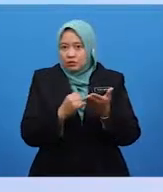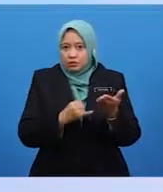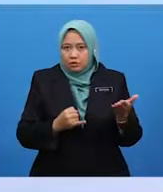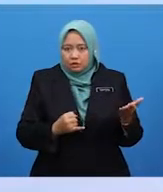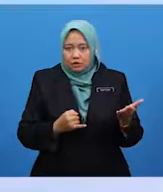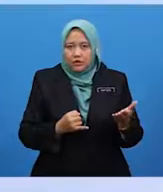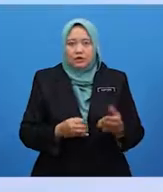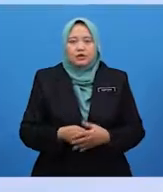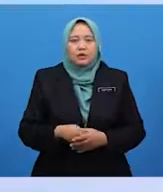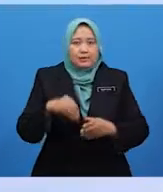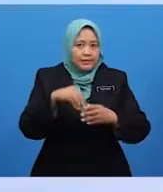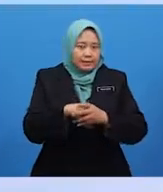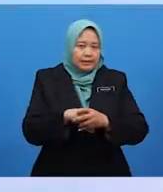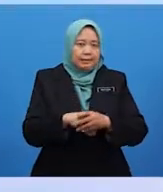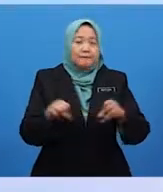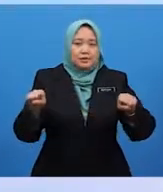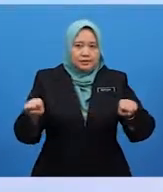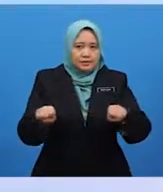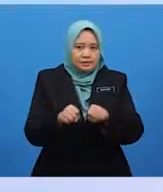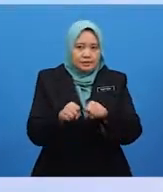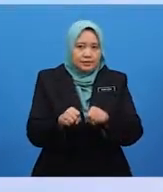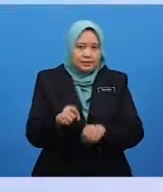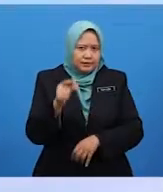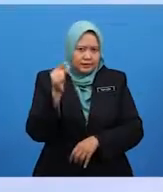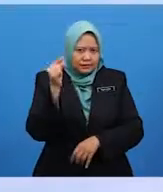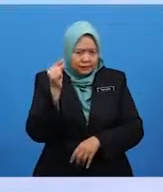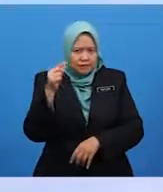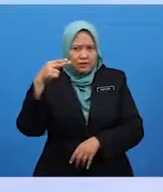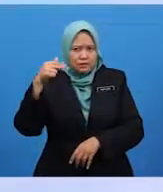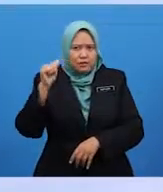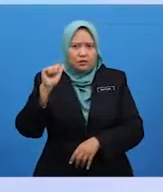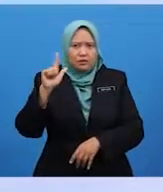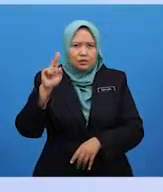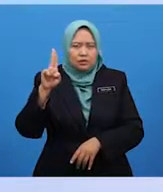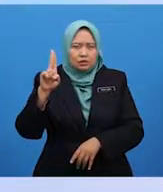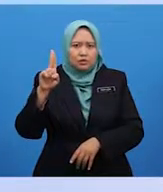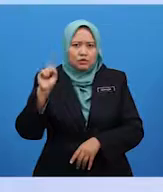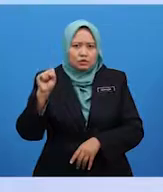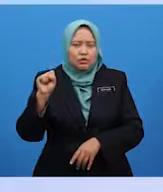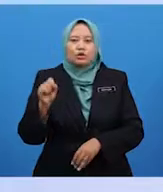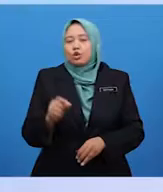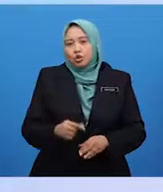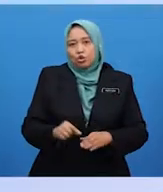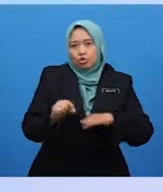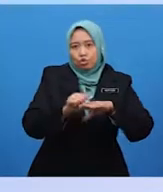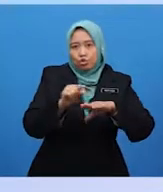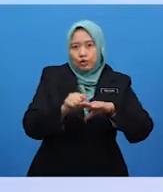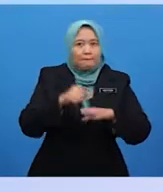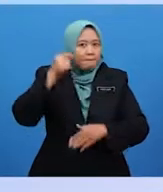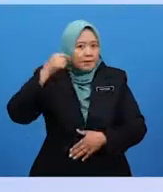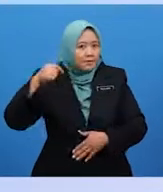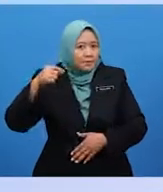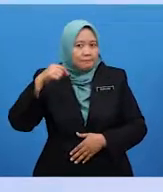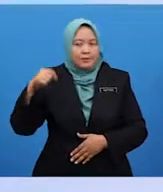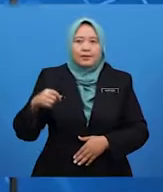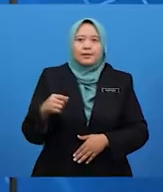bidang seni halus. Biasanya lukisan menggunakan media kering, contohnya pensel pen, arang dan